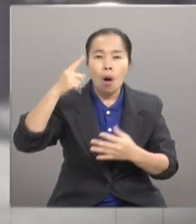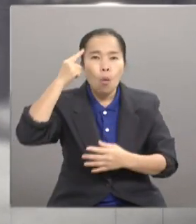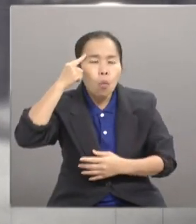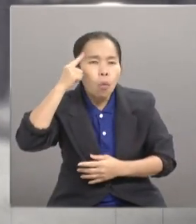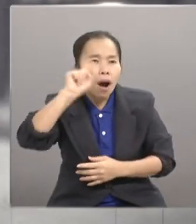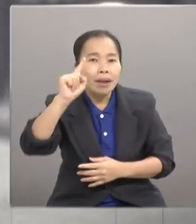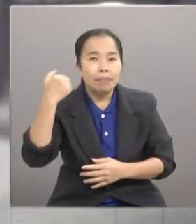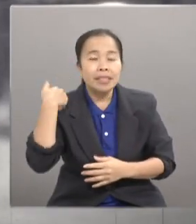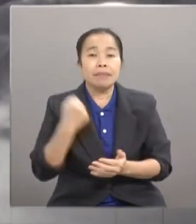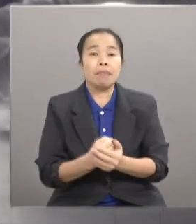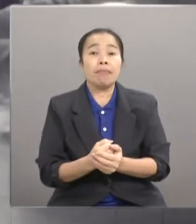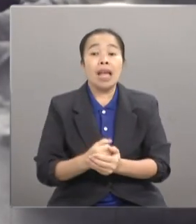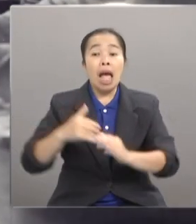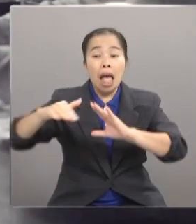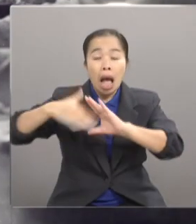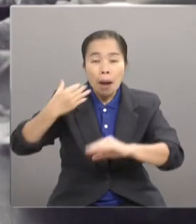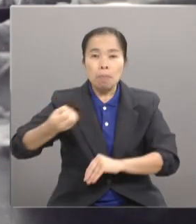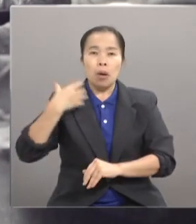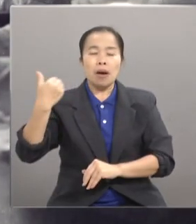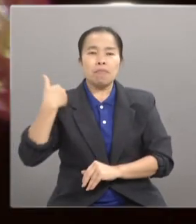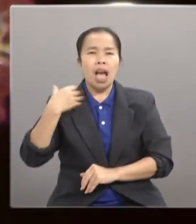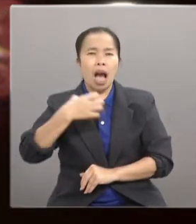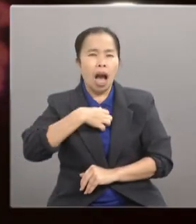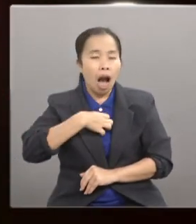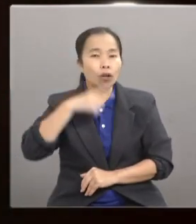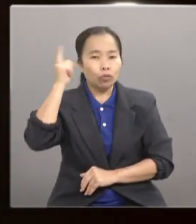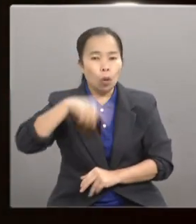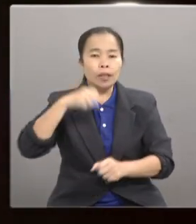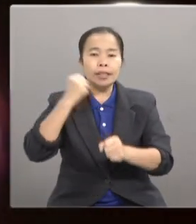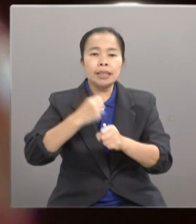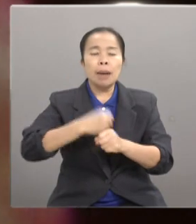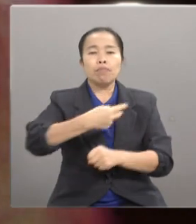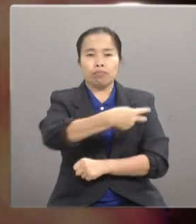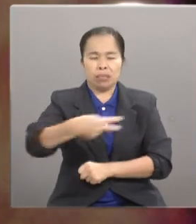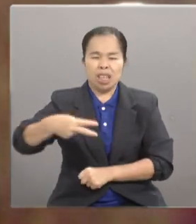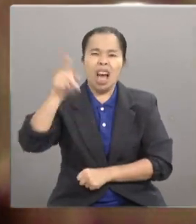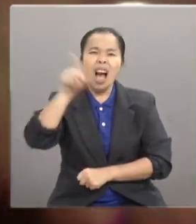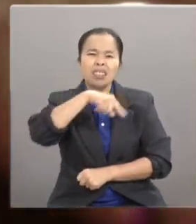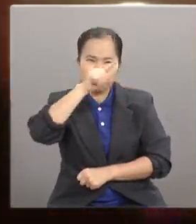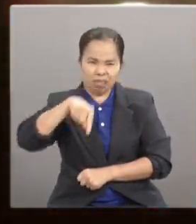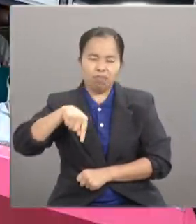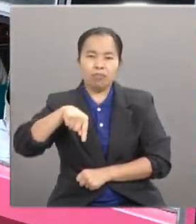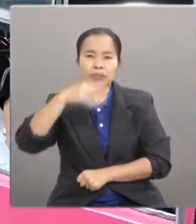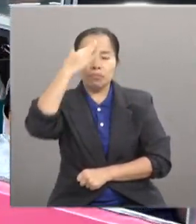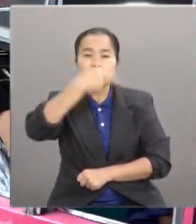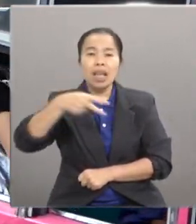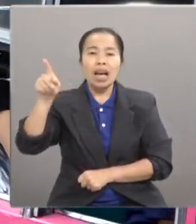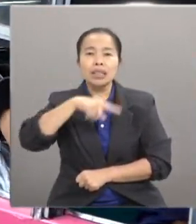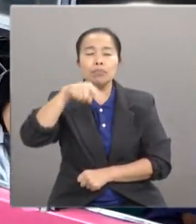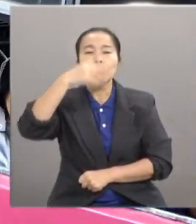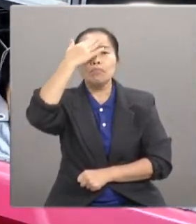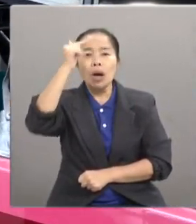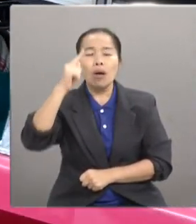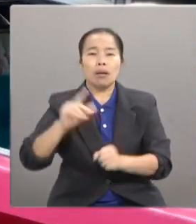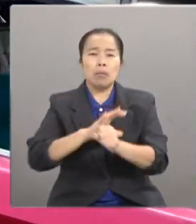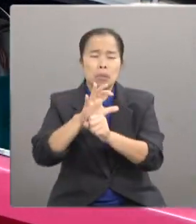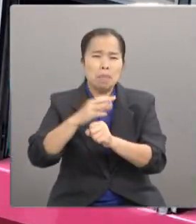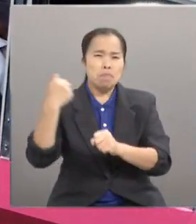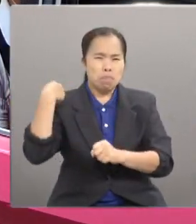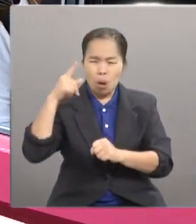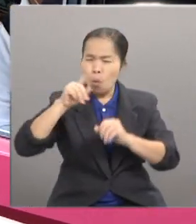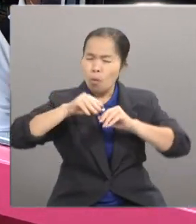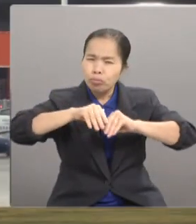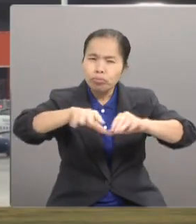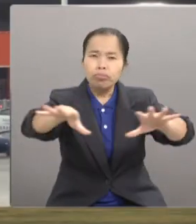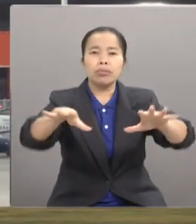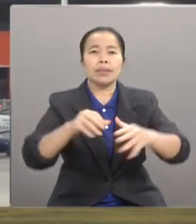คุณออมกให้ข้อเสนอแกว่าอยากให้รายการทำบทบรยายภาษาอกฤษเพราเรื่องผลกระทบของโวิด19 เป็นประโยชนในวงกว้